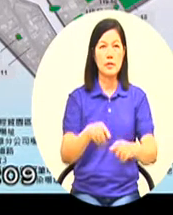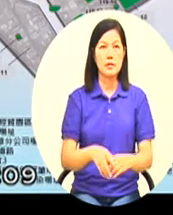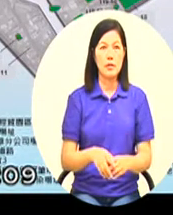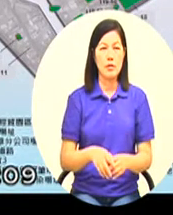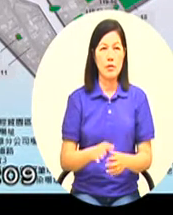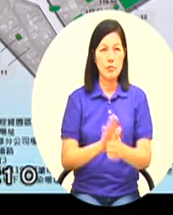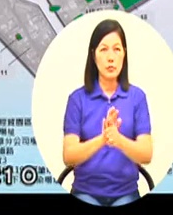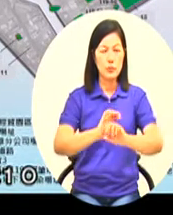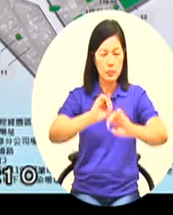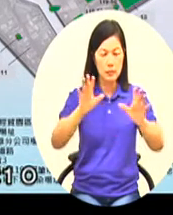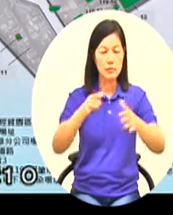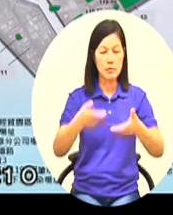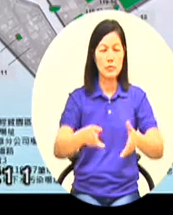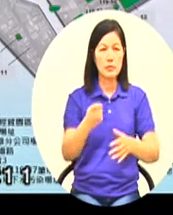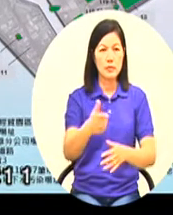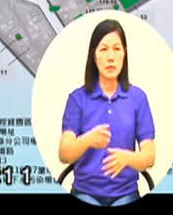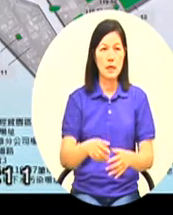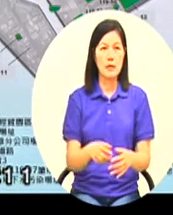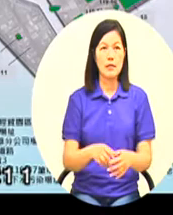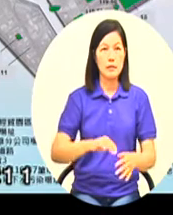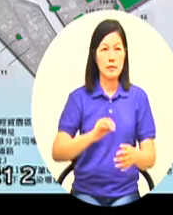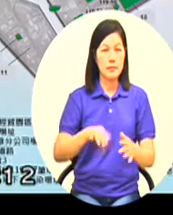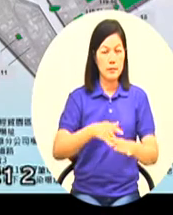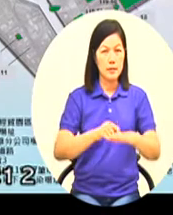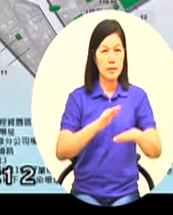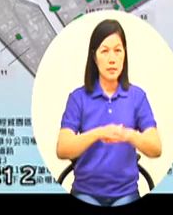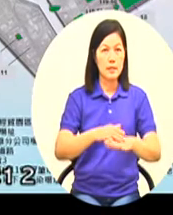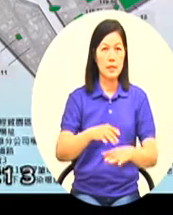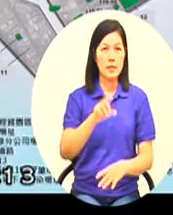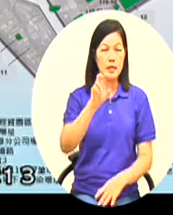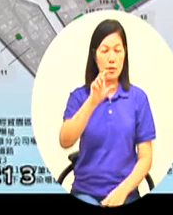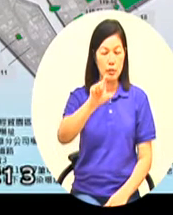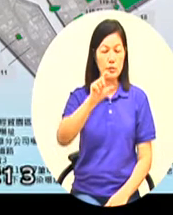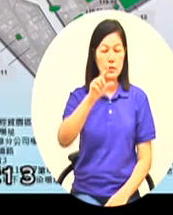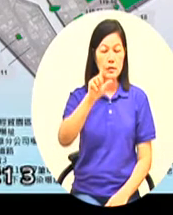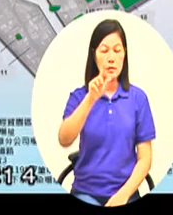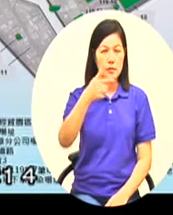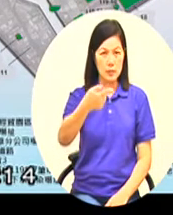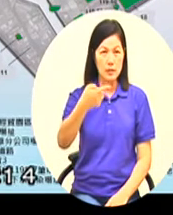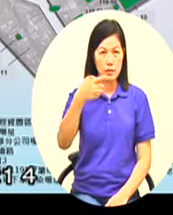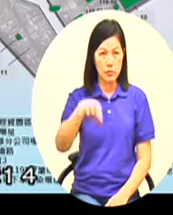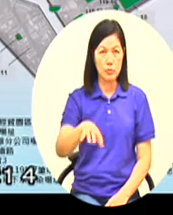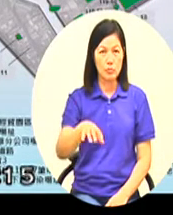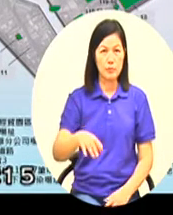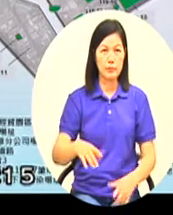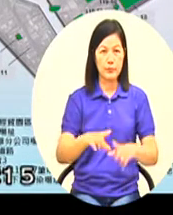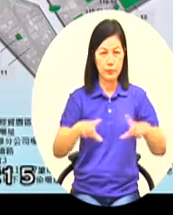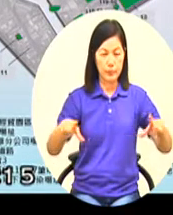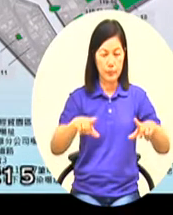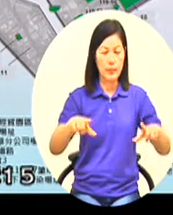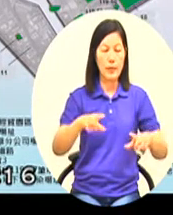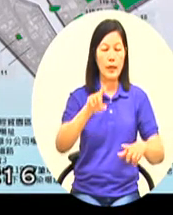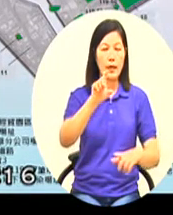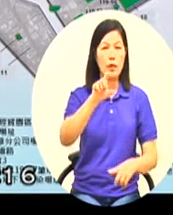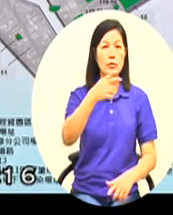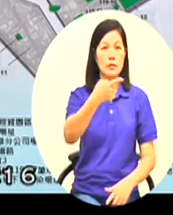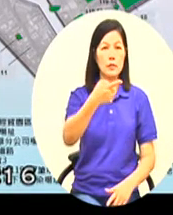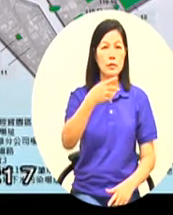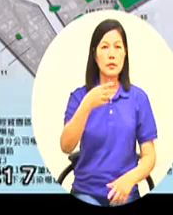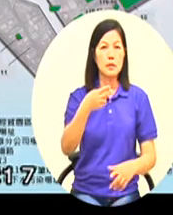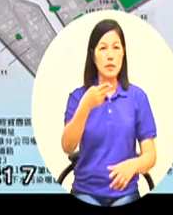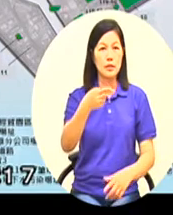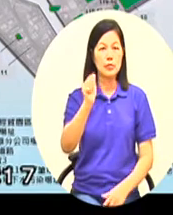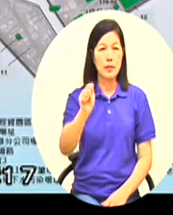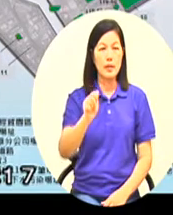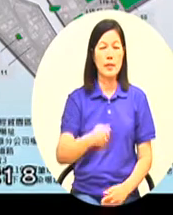那累计完成了有21处62公顷的一个整个一个改善跟解除列管，目前还